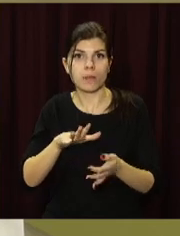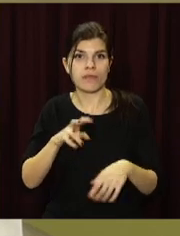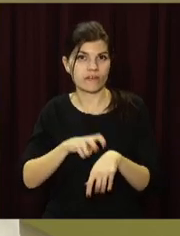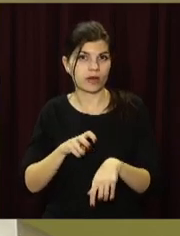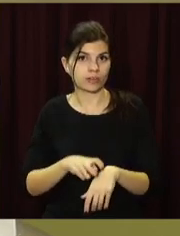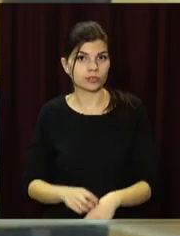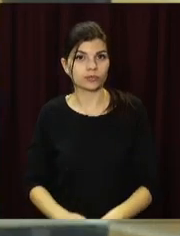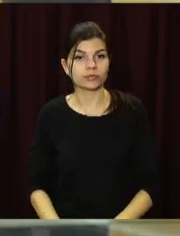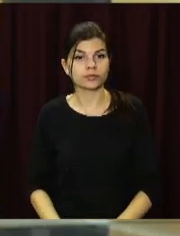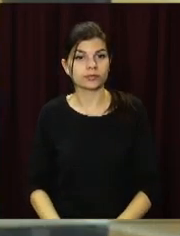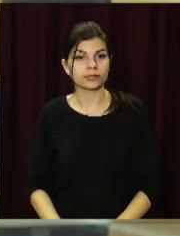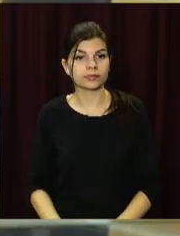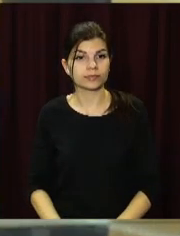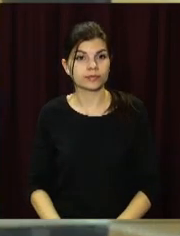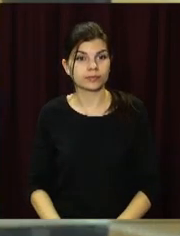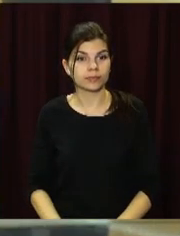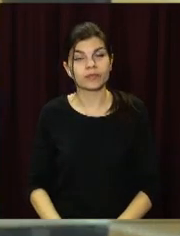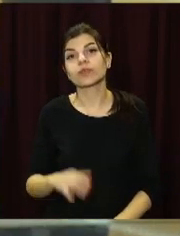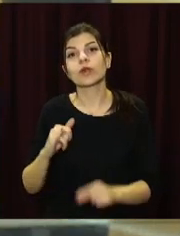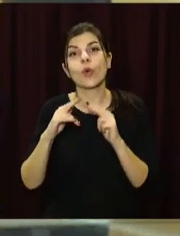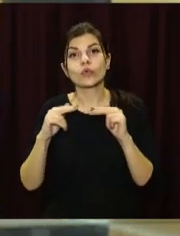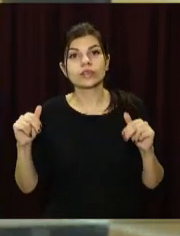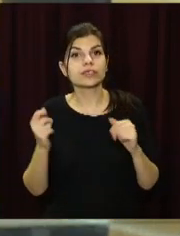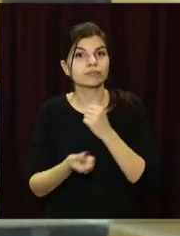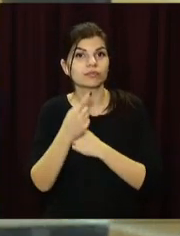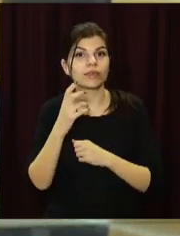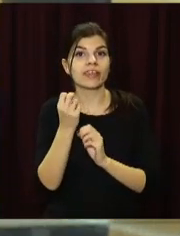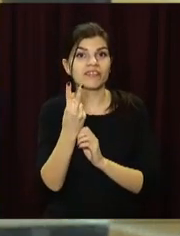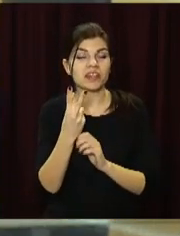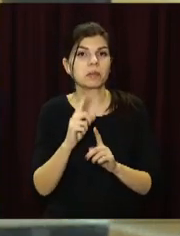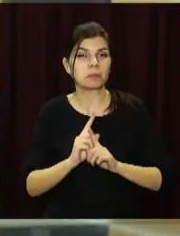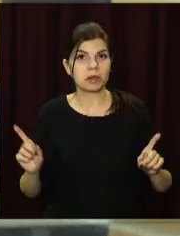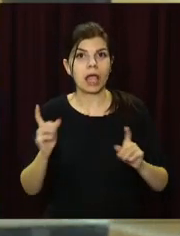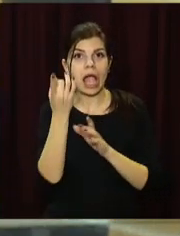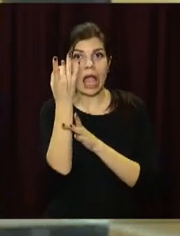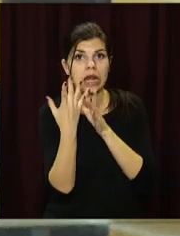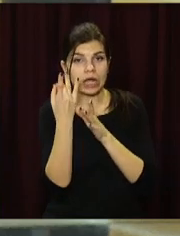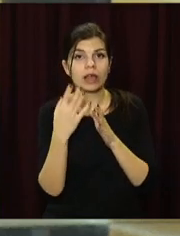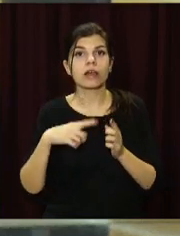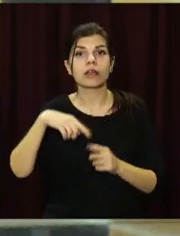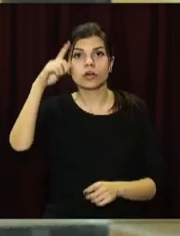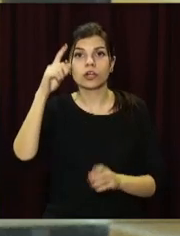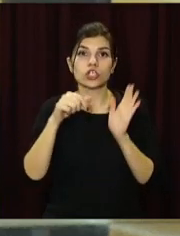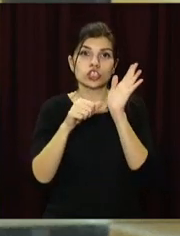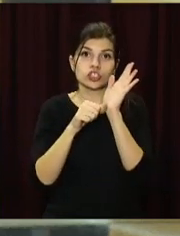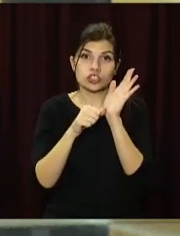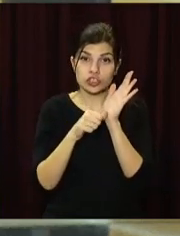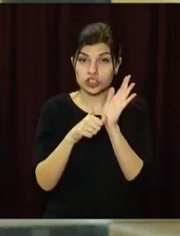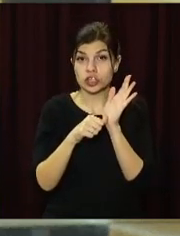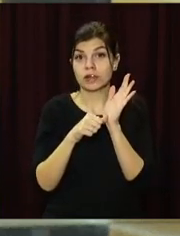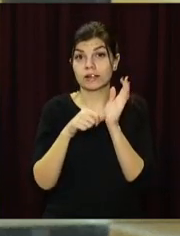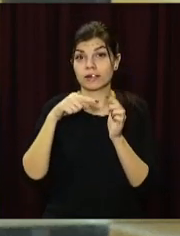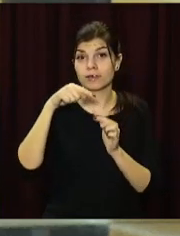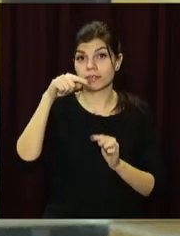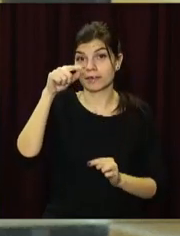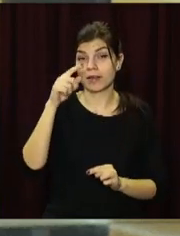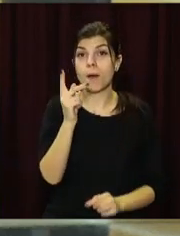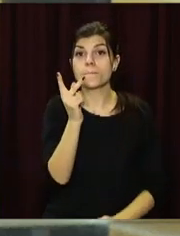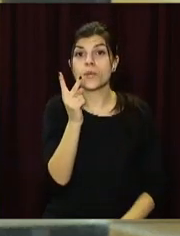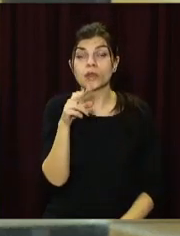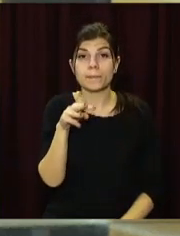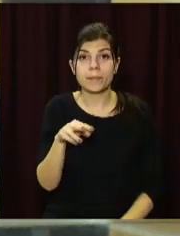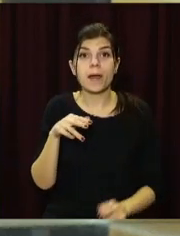стоматології. У Дніпрі з'являться 12 унікальних ракет висотою в 6 пухнастих білок. Півтораметрові